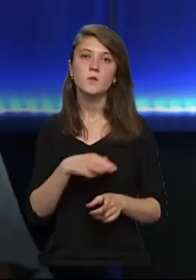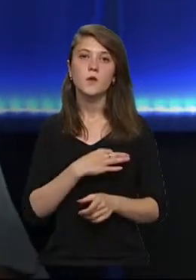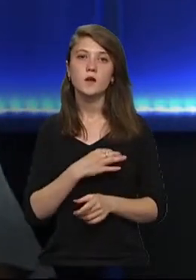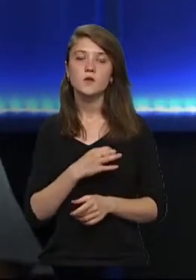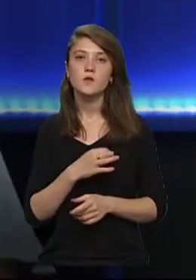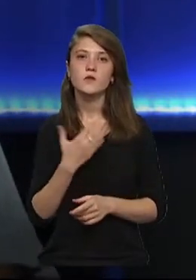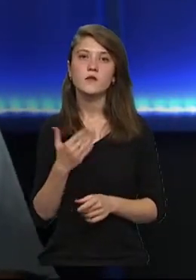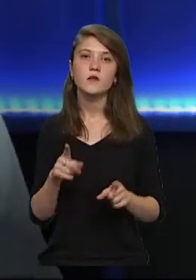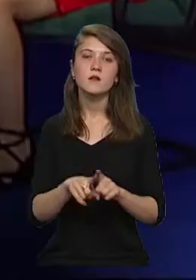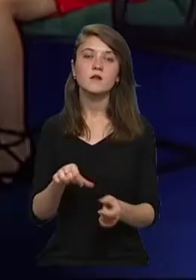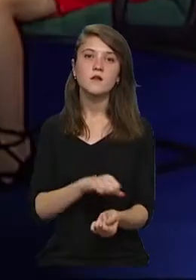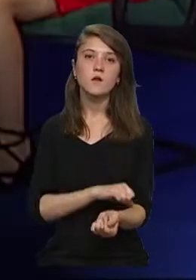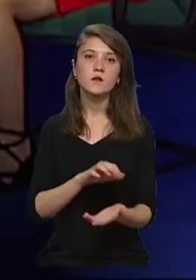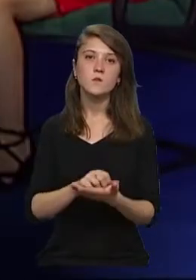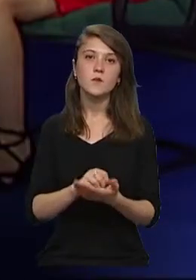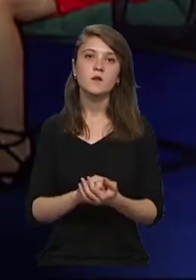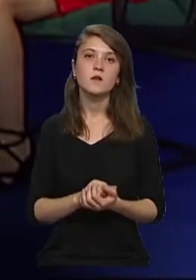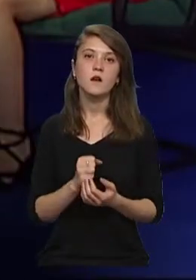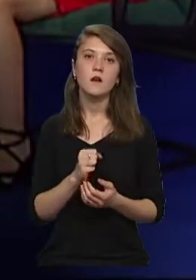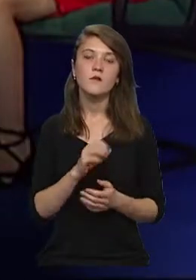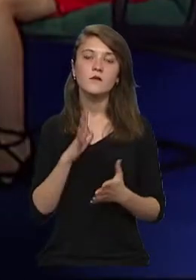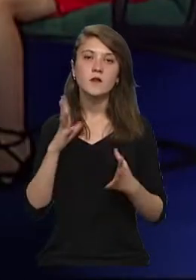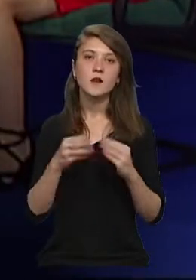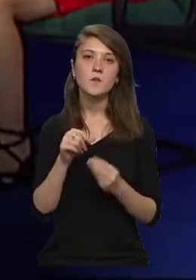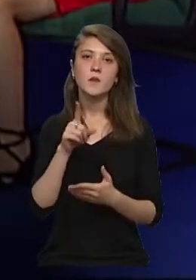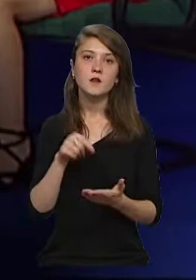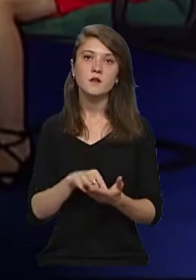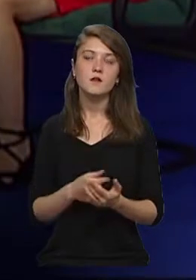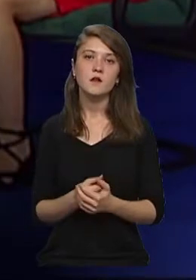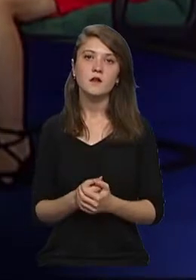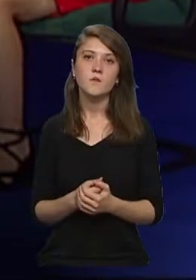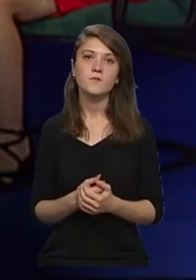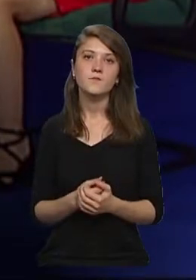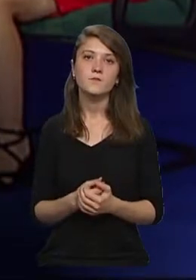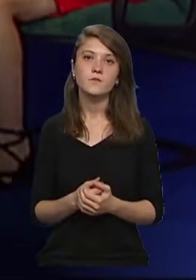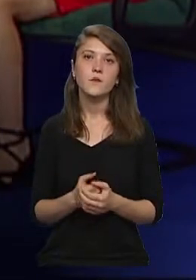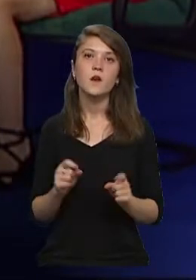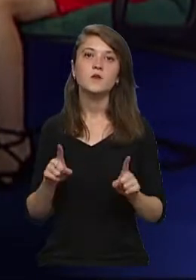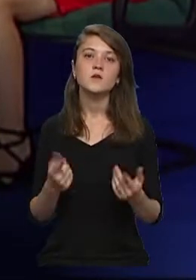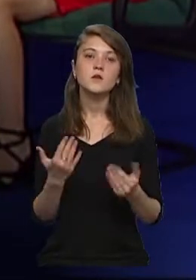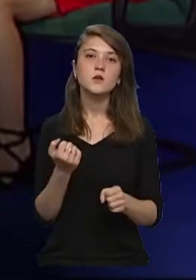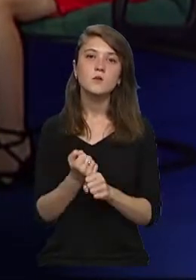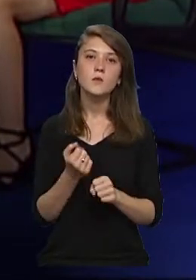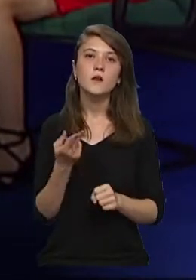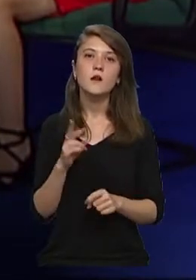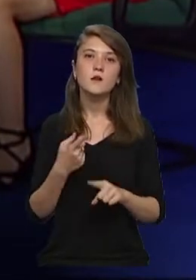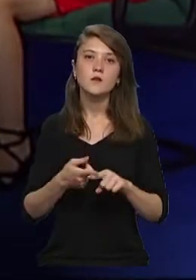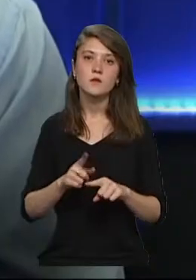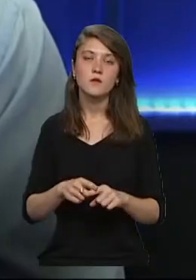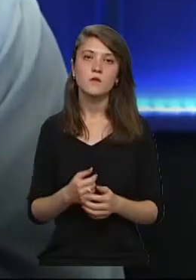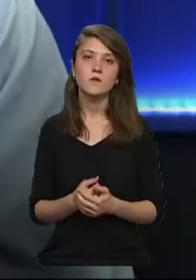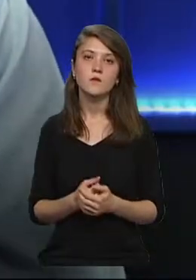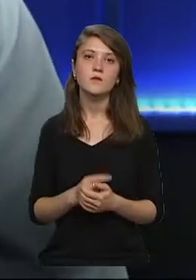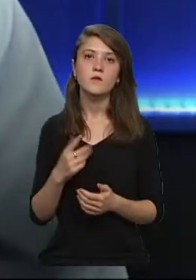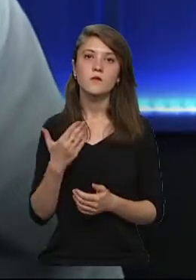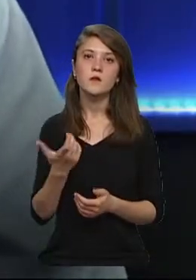там такі наркотиками. А за ним питання, як я, голова громади, іншим жителям, а що ми зробили для цього простору,